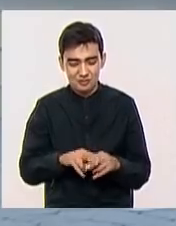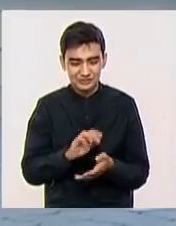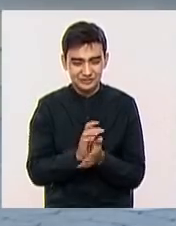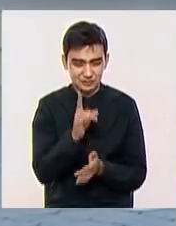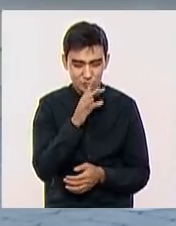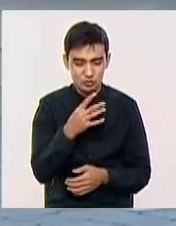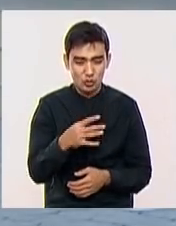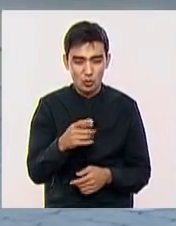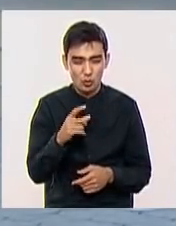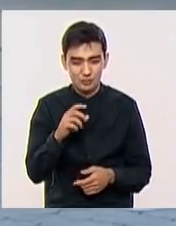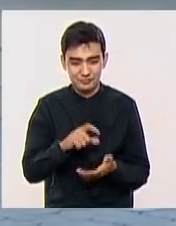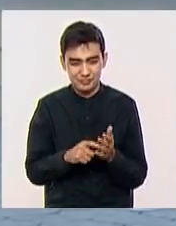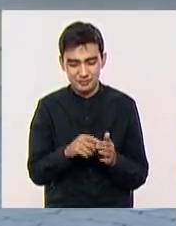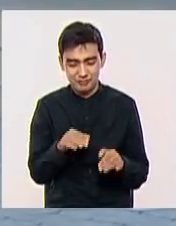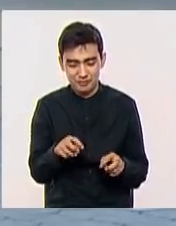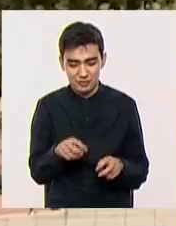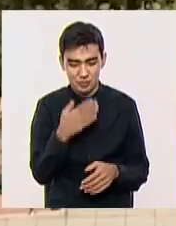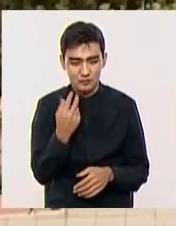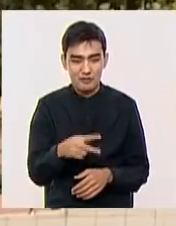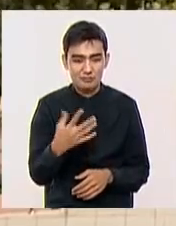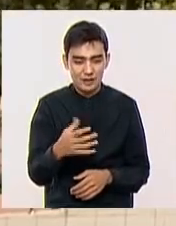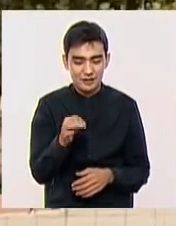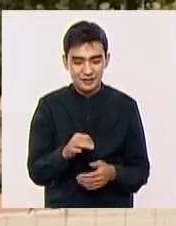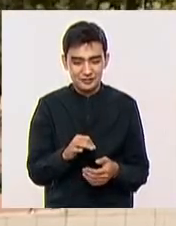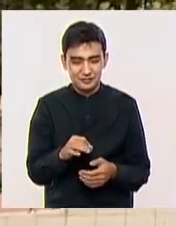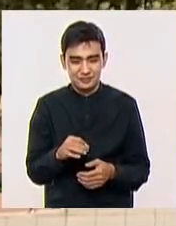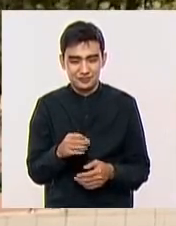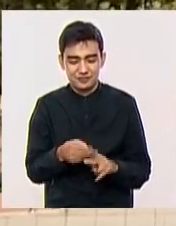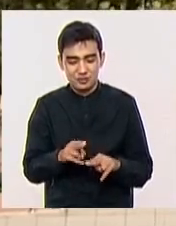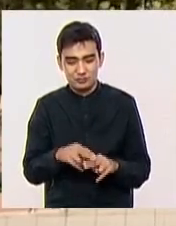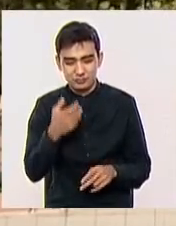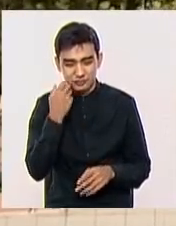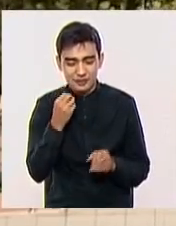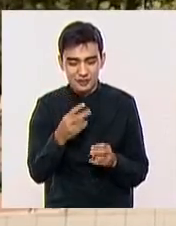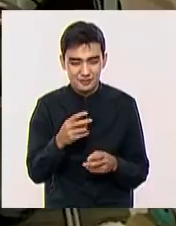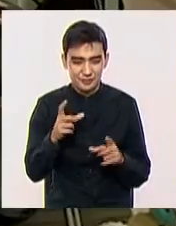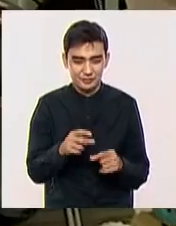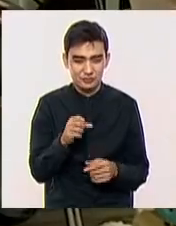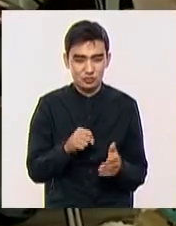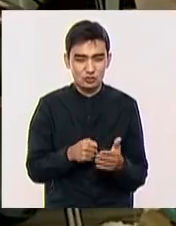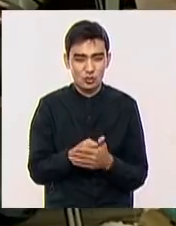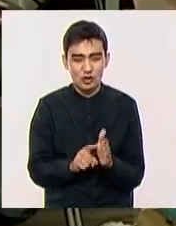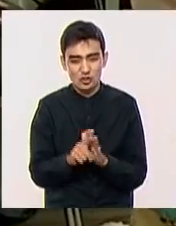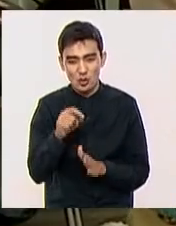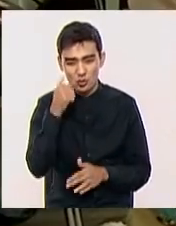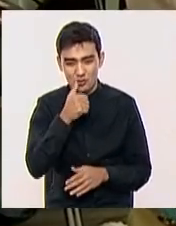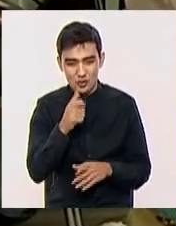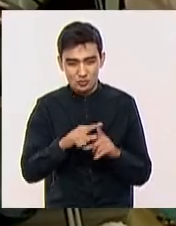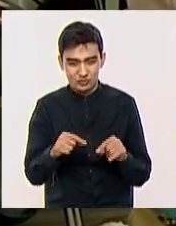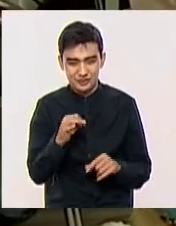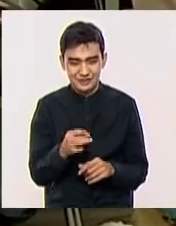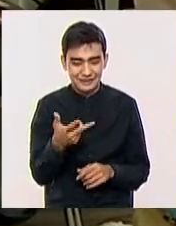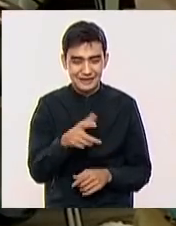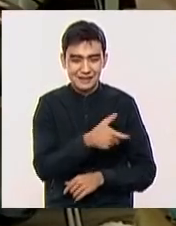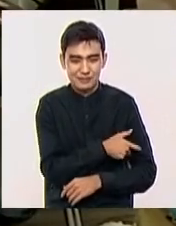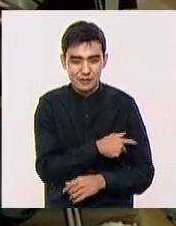40 учеников, а всего по 25. Успеваемость в загруженных классах на порядок ниже. До начала учебного года школ с трехсменным